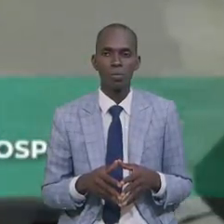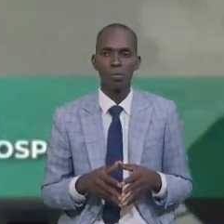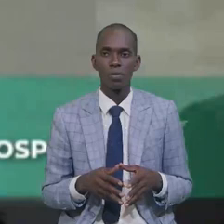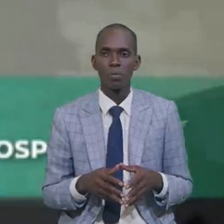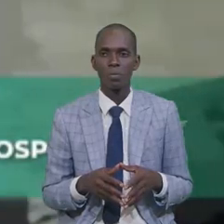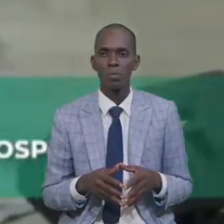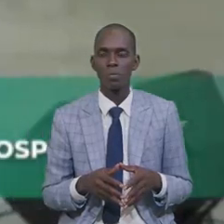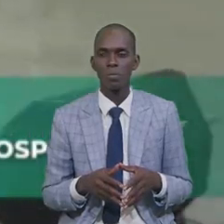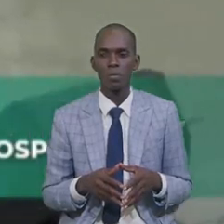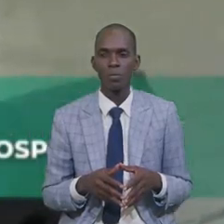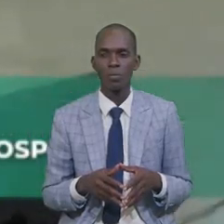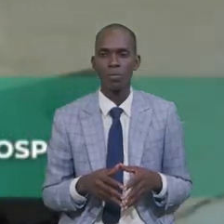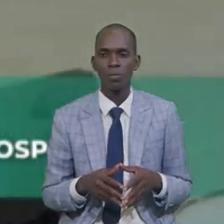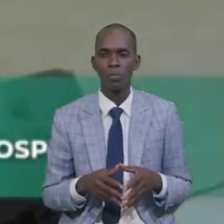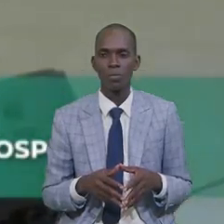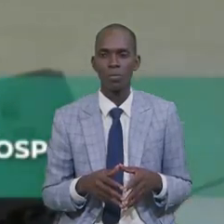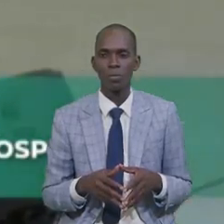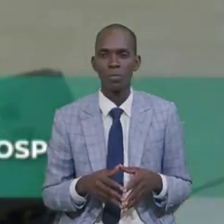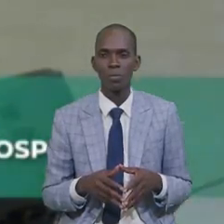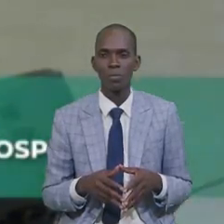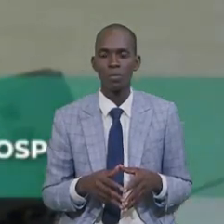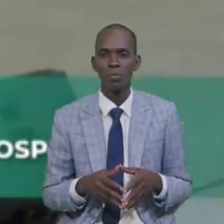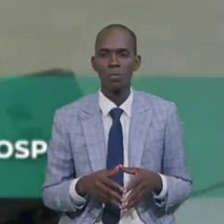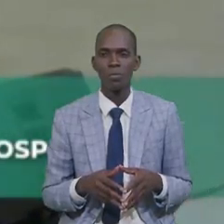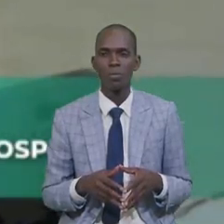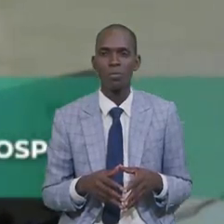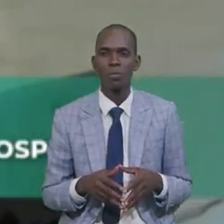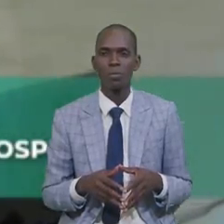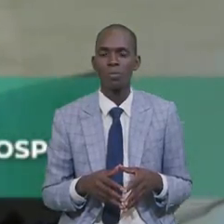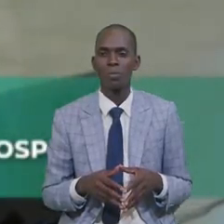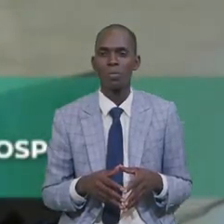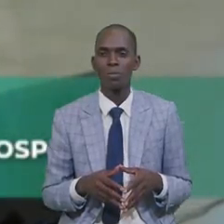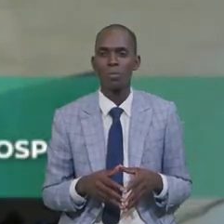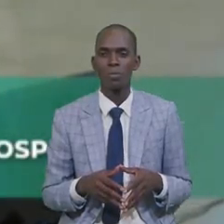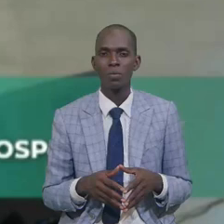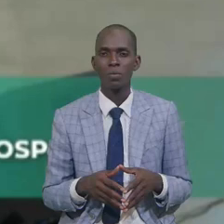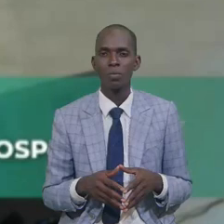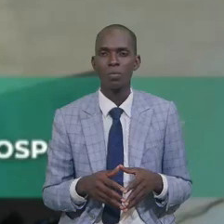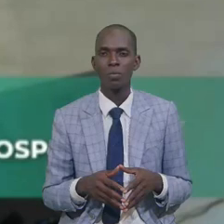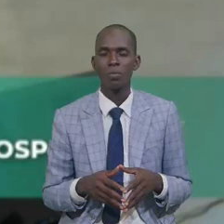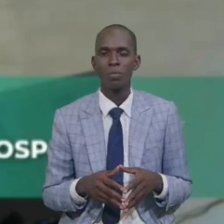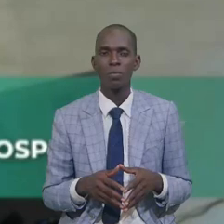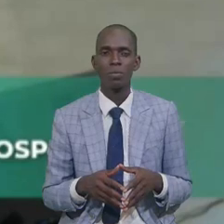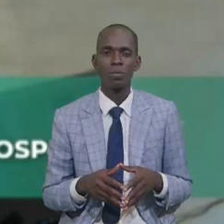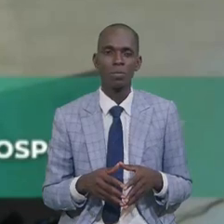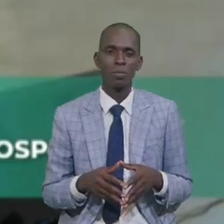déjà bon. Et quand on construit, quand on bâtissait quelque chose, et